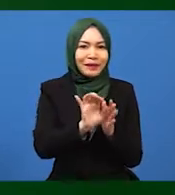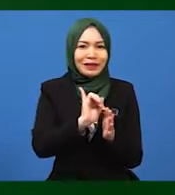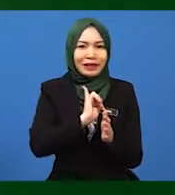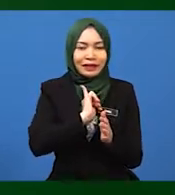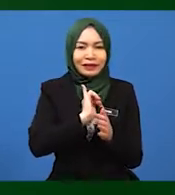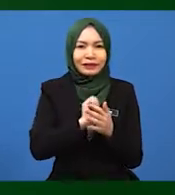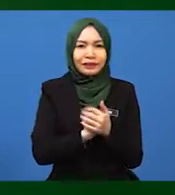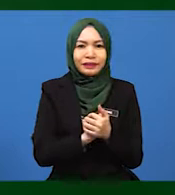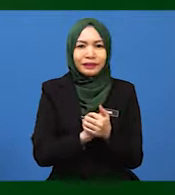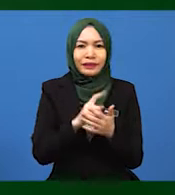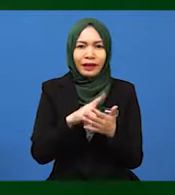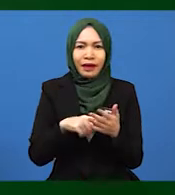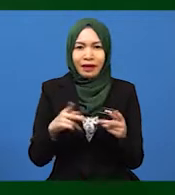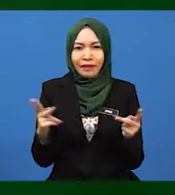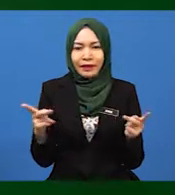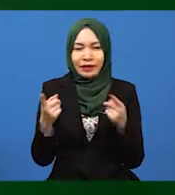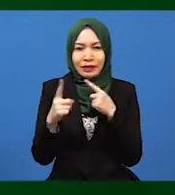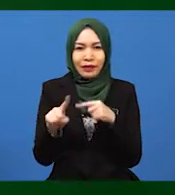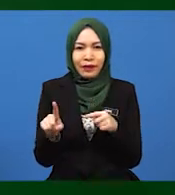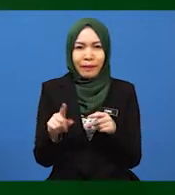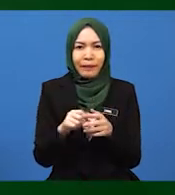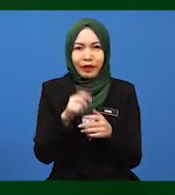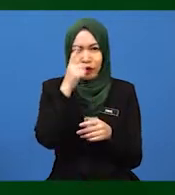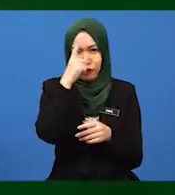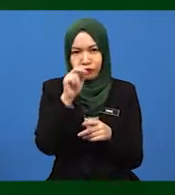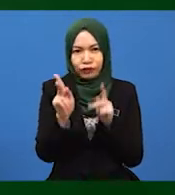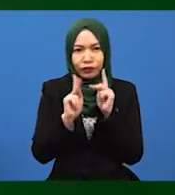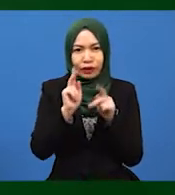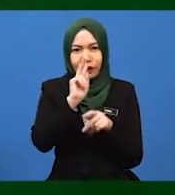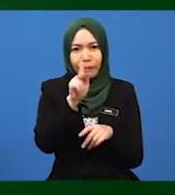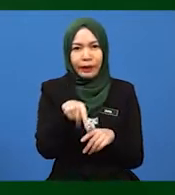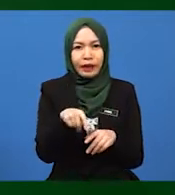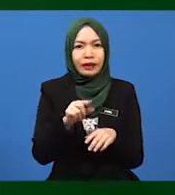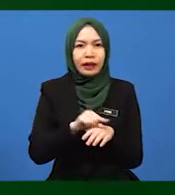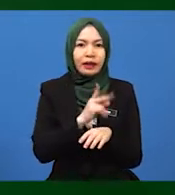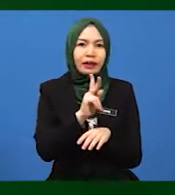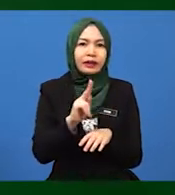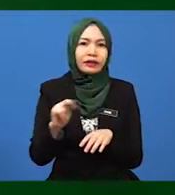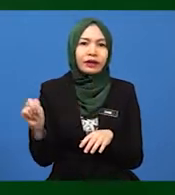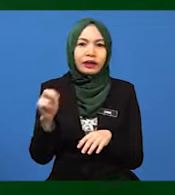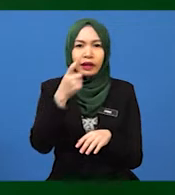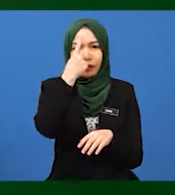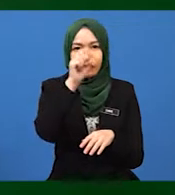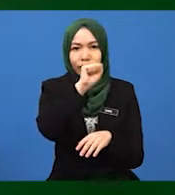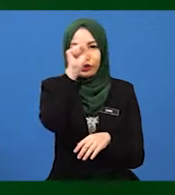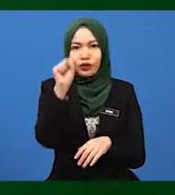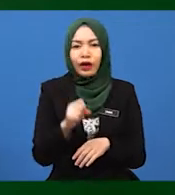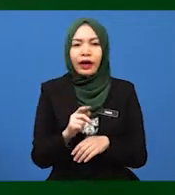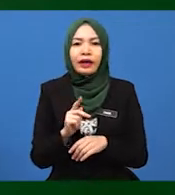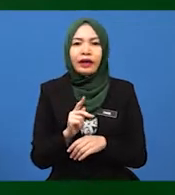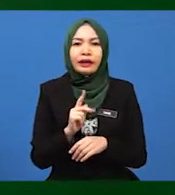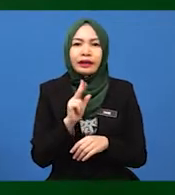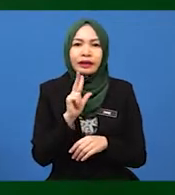saya. Apakah jawapan bagi kata perintah yang digunakan dalam soalan ketiga?